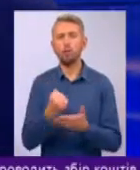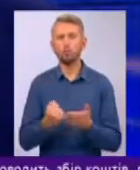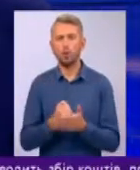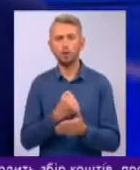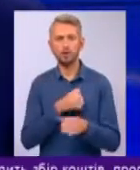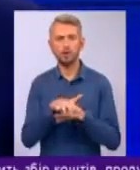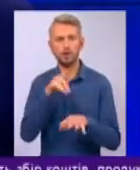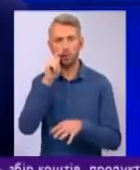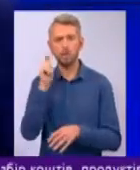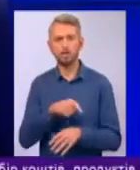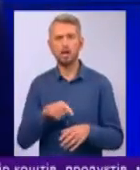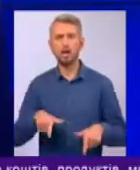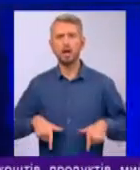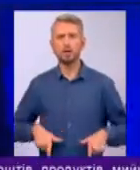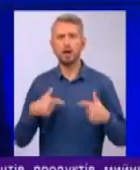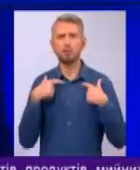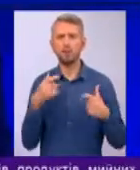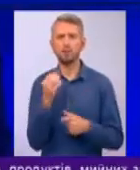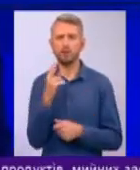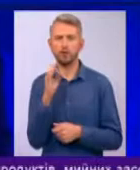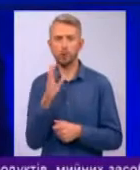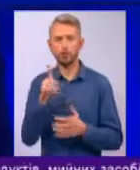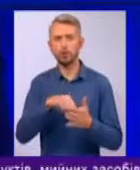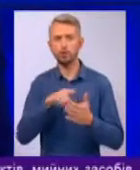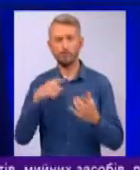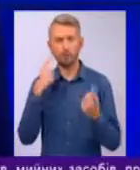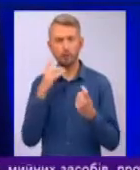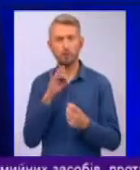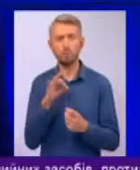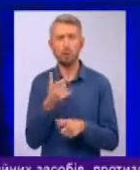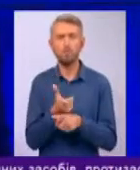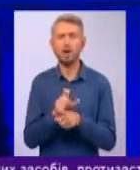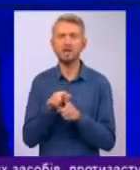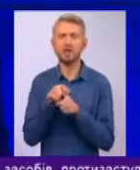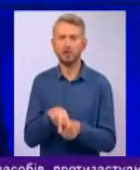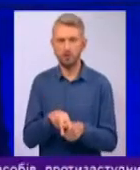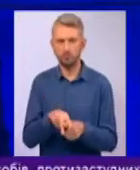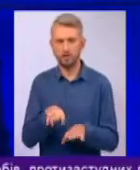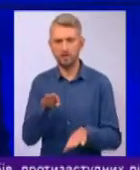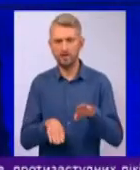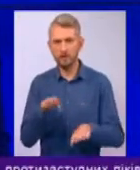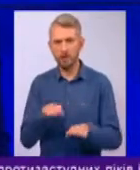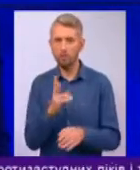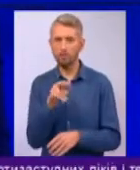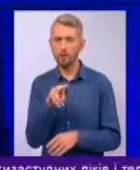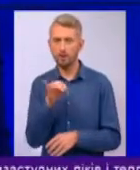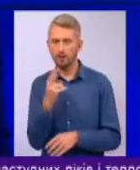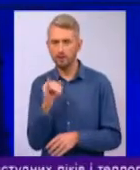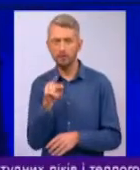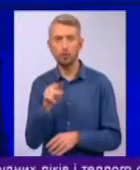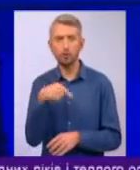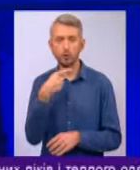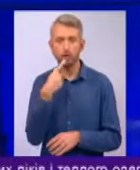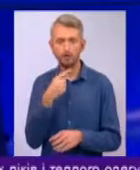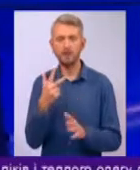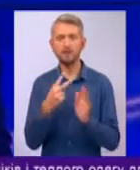сил України генерал-майор Микола Шевцов спростував інформацію про перезавантаженість арсеналу у Калинівці. Також, за його словами,